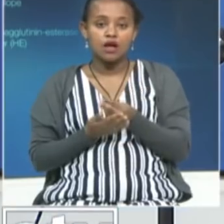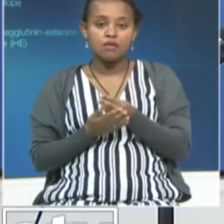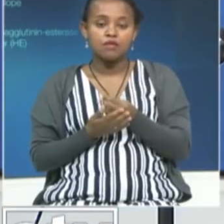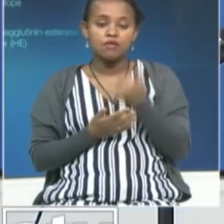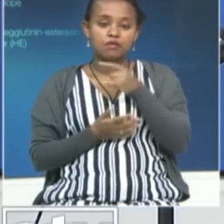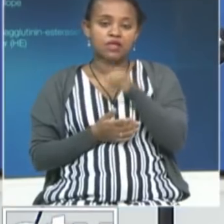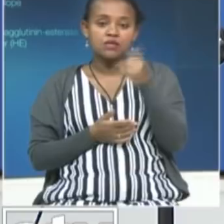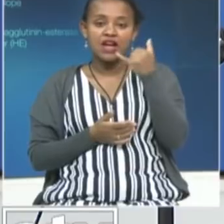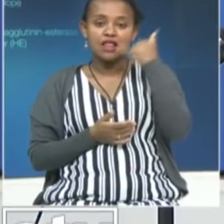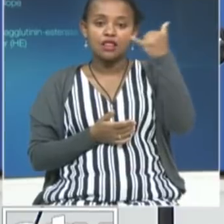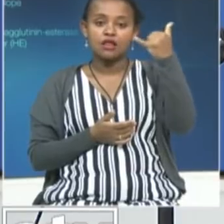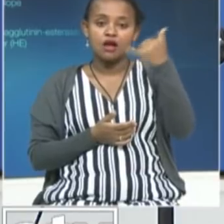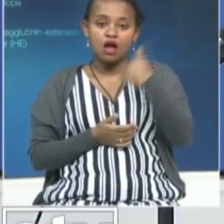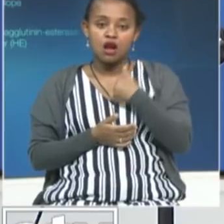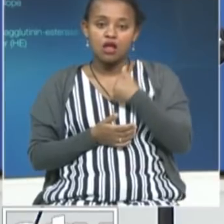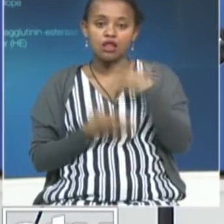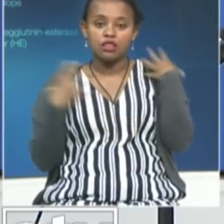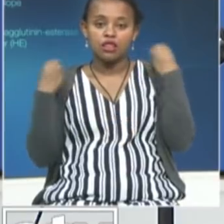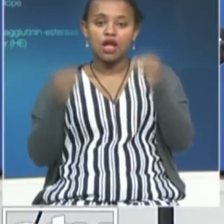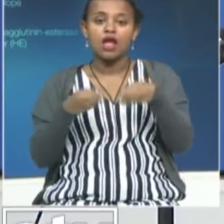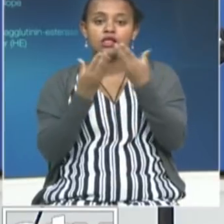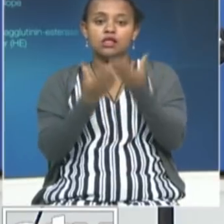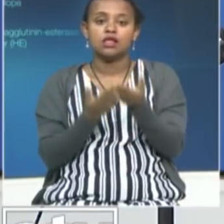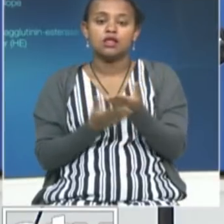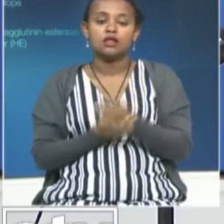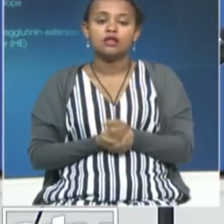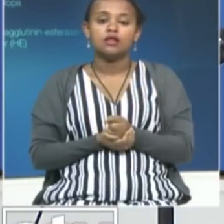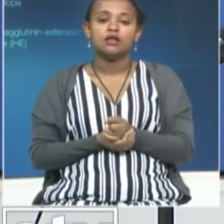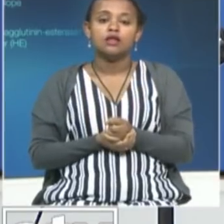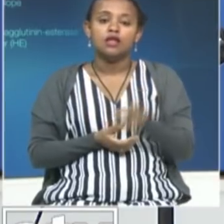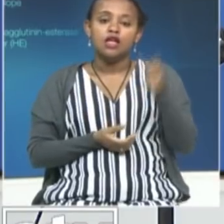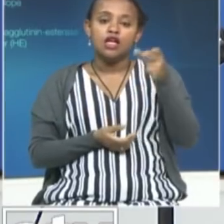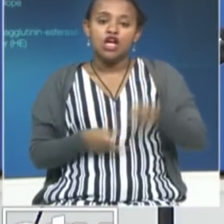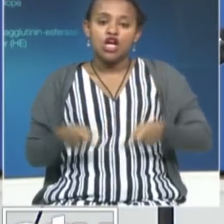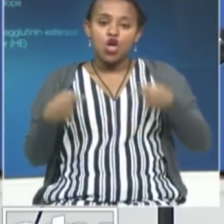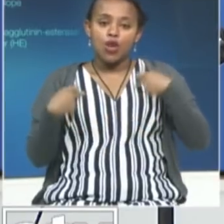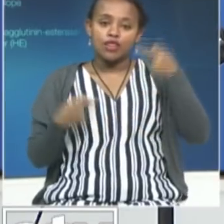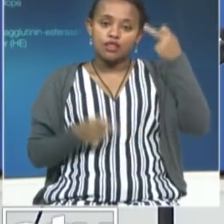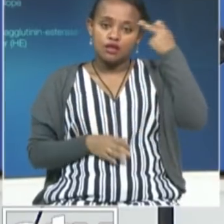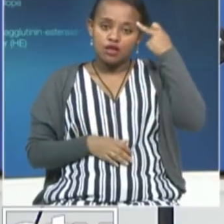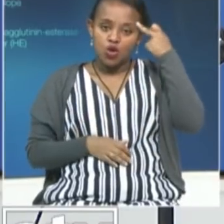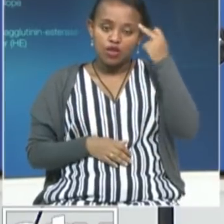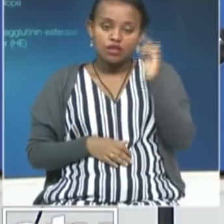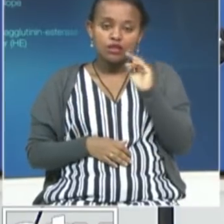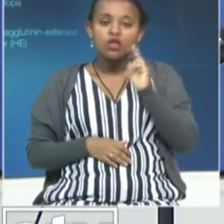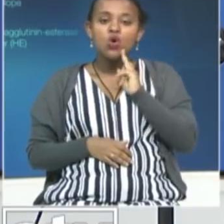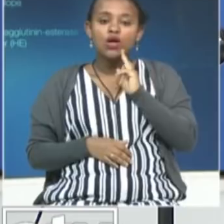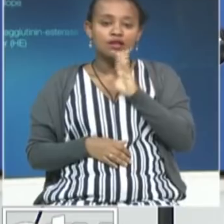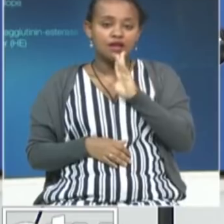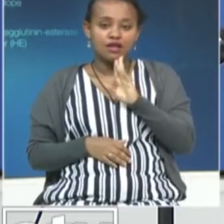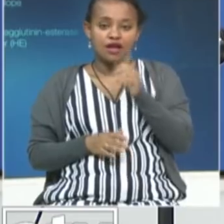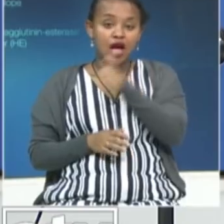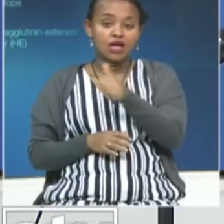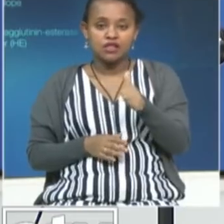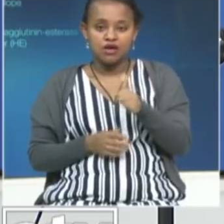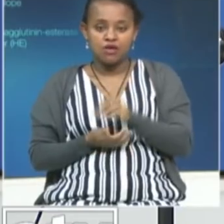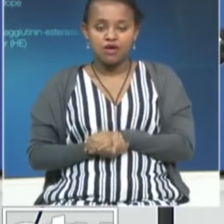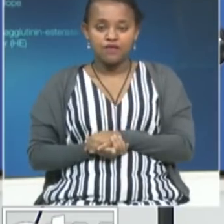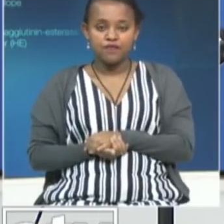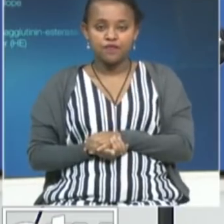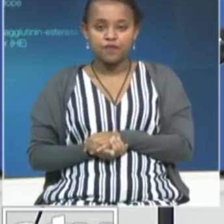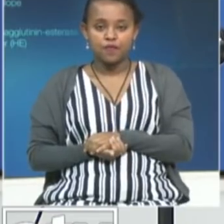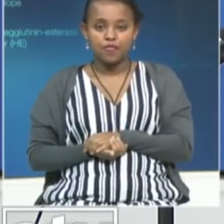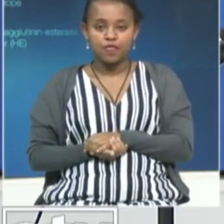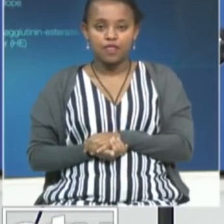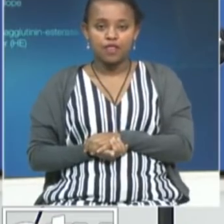ሄሎ ሄሎ ሄሎ። ጤና ይስጥልን። ጤና ይስጥልኝ። ህይወት ነኝ ከአዲስ አበባ። እሺ ህይወት፣ ጥያቄ ሀሳቡ? እሺ